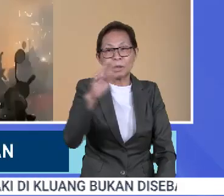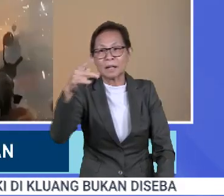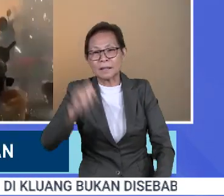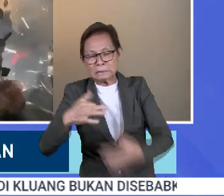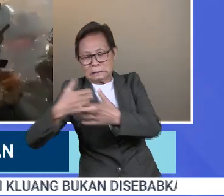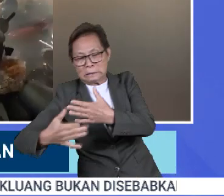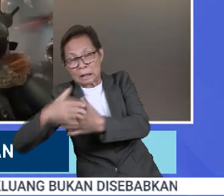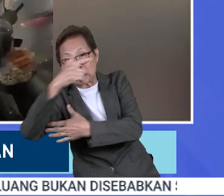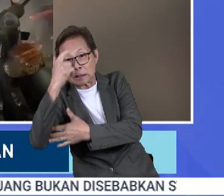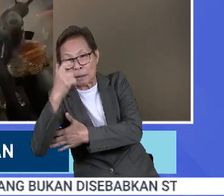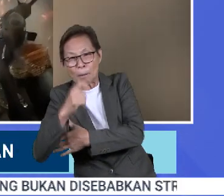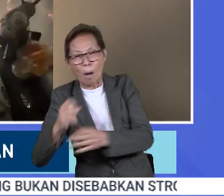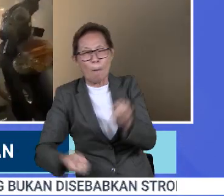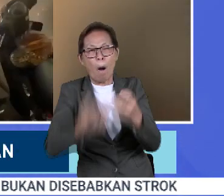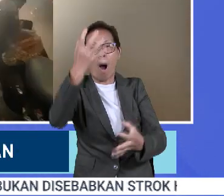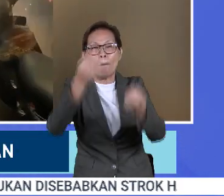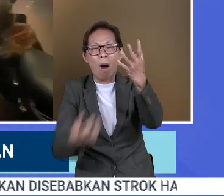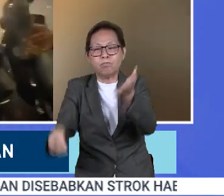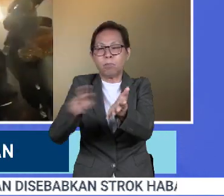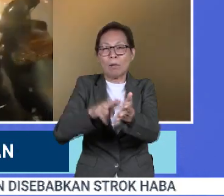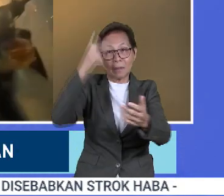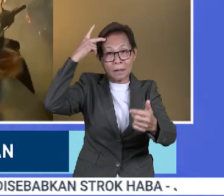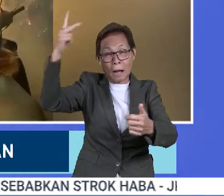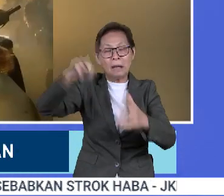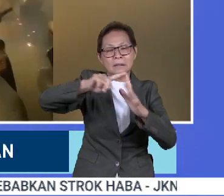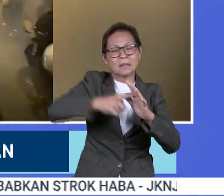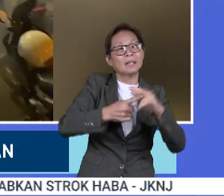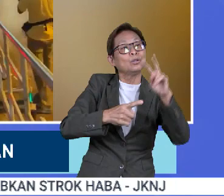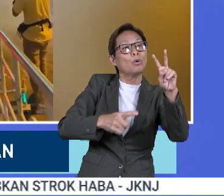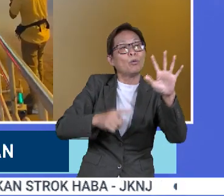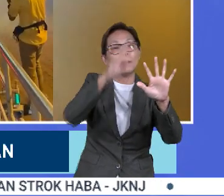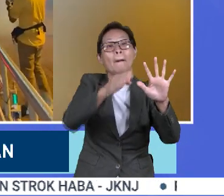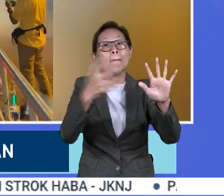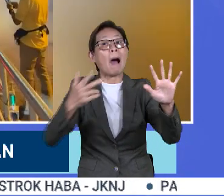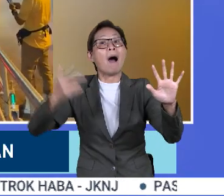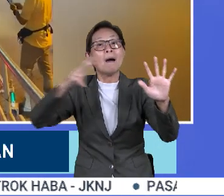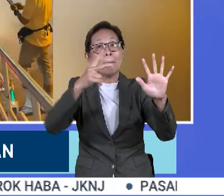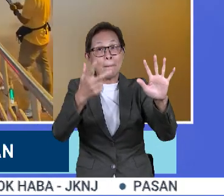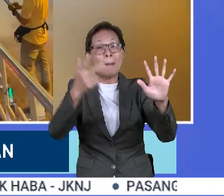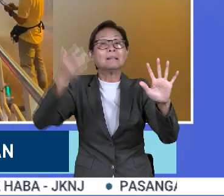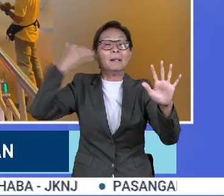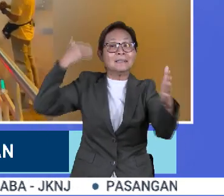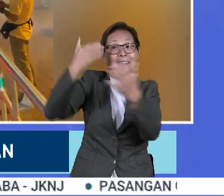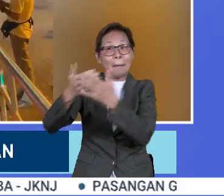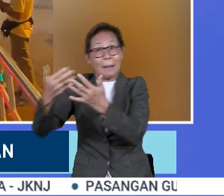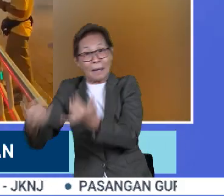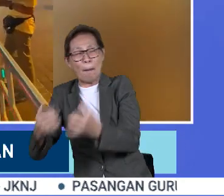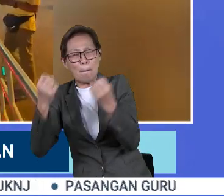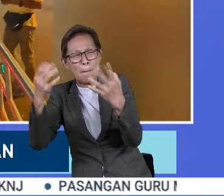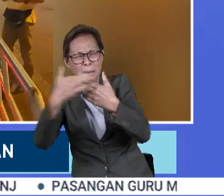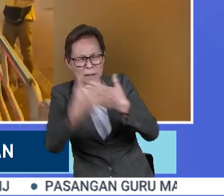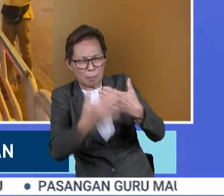akibat terkena mercon dicatatkan di Kelantan sejak 25 mach lepas sehingga hari ini